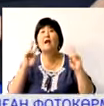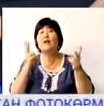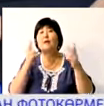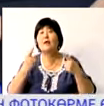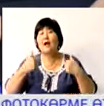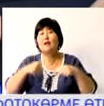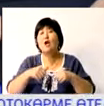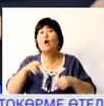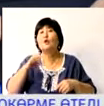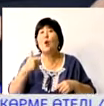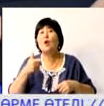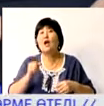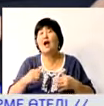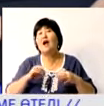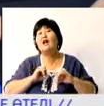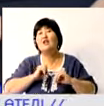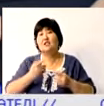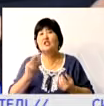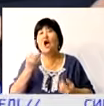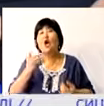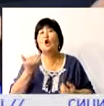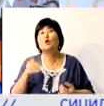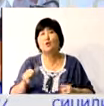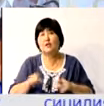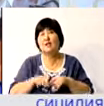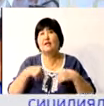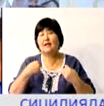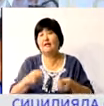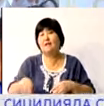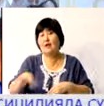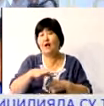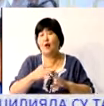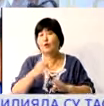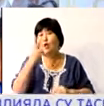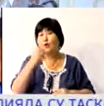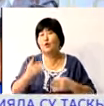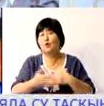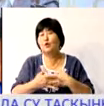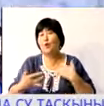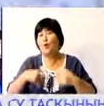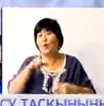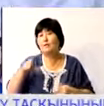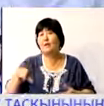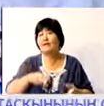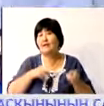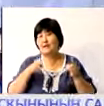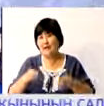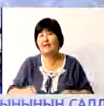ансамблінің тойға шашуымен ашылды. Қала халқына керемет кеш сыйлауға ауданнан 200-ге жуық өнерпаз келді.